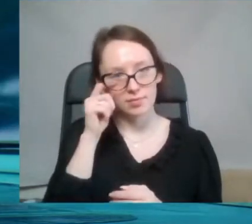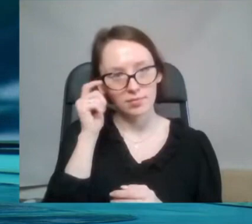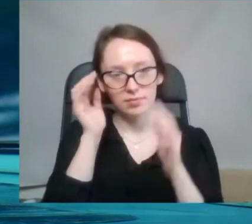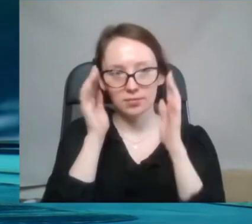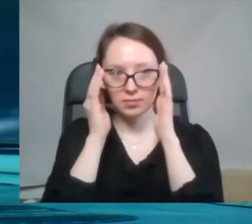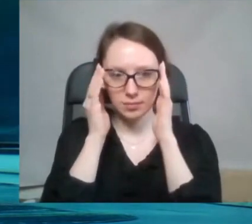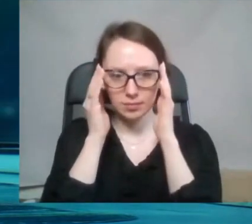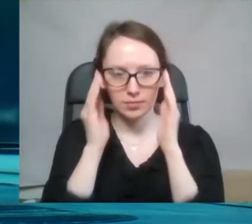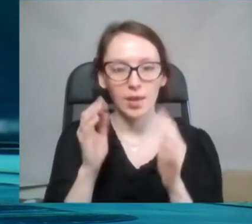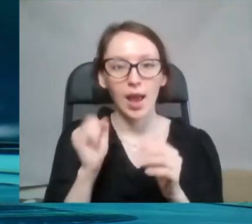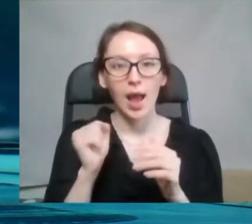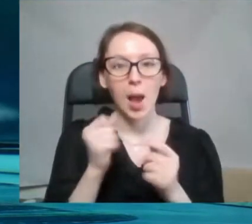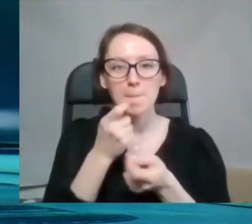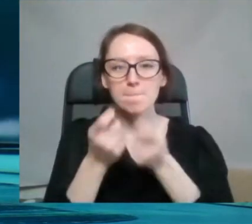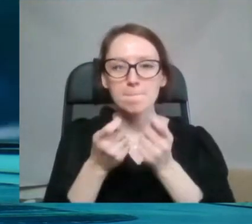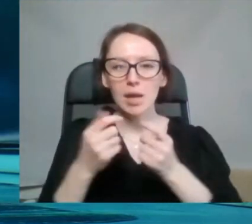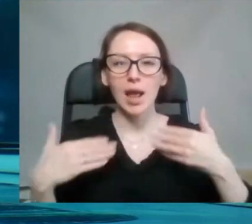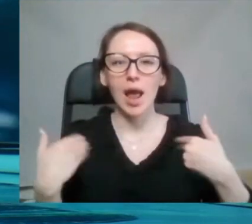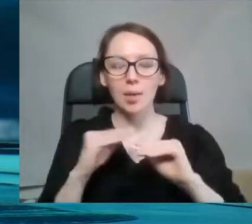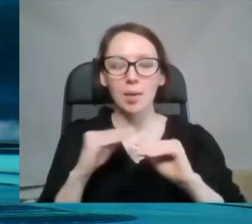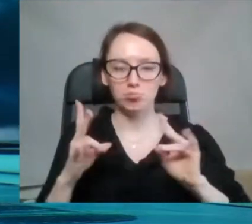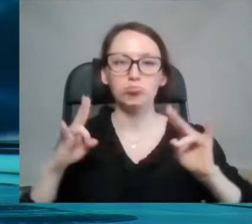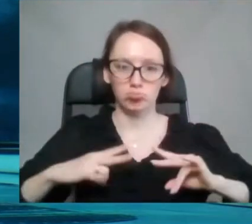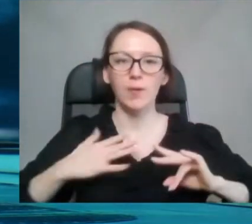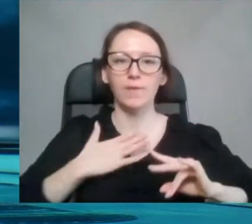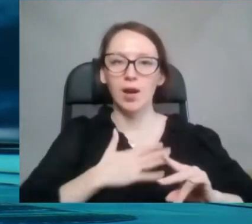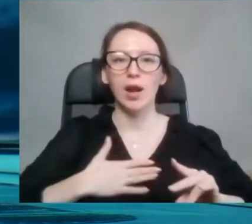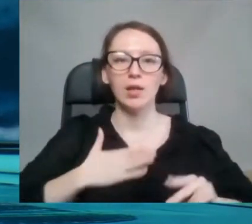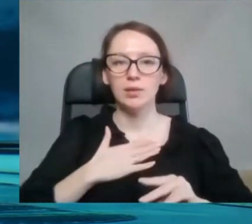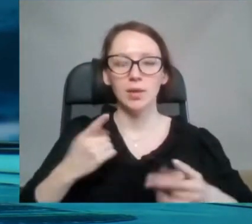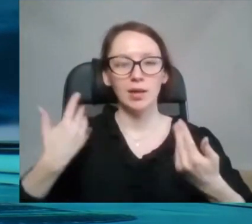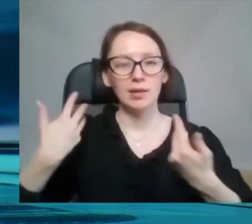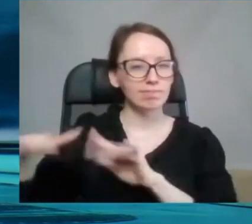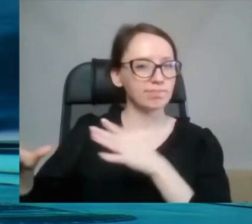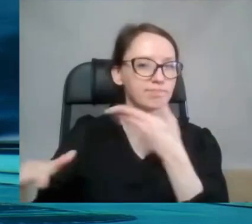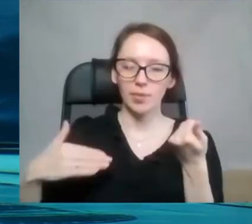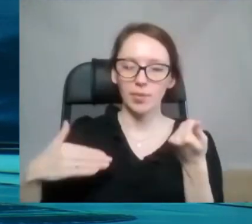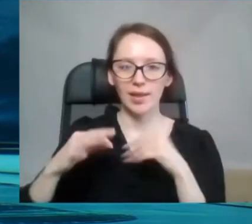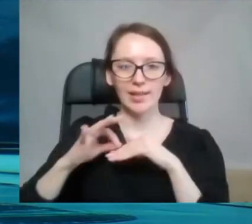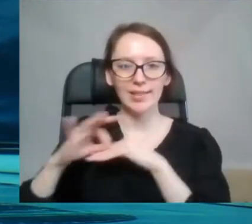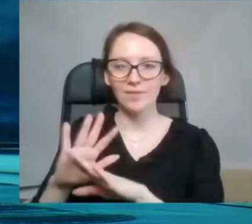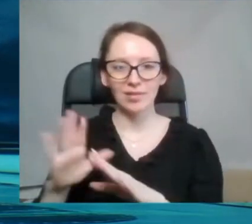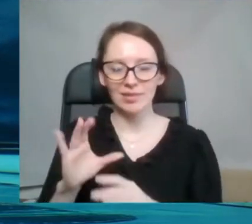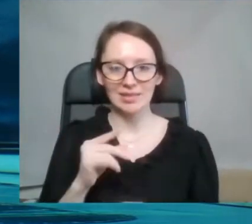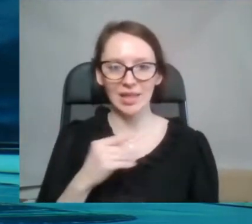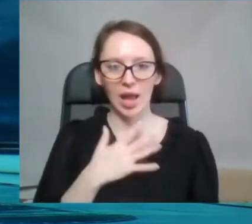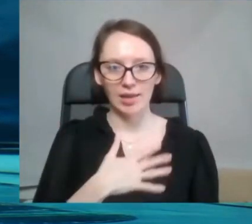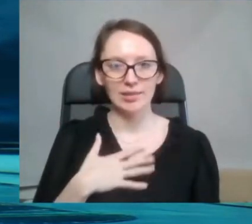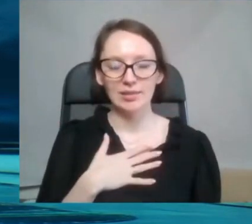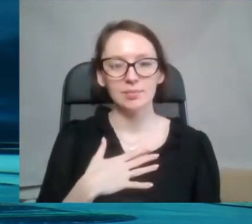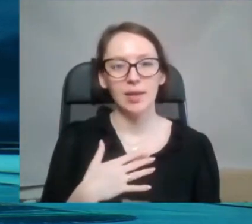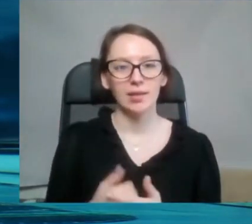А микроэлемент остался в организме. Он не вымылся, он не вывелся из организма у вас. Не